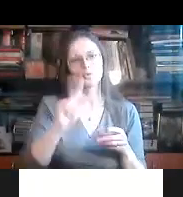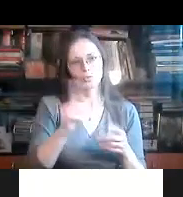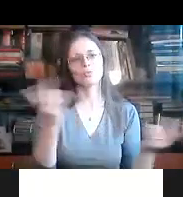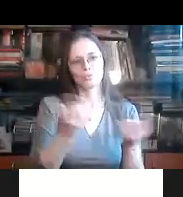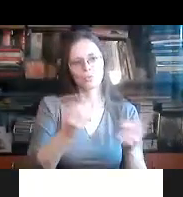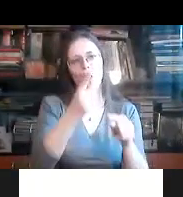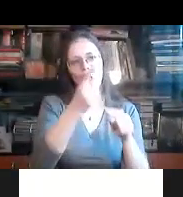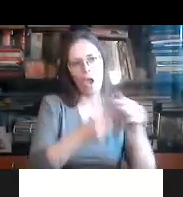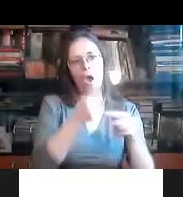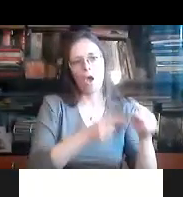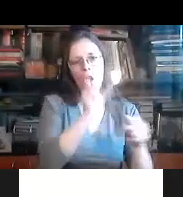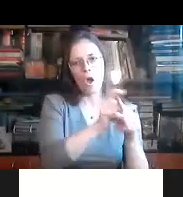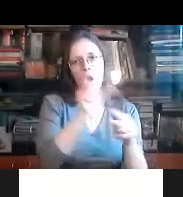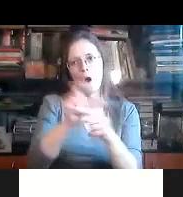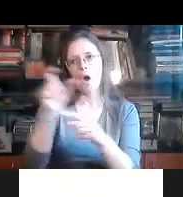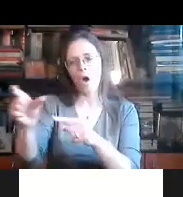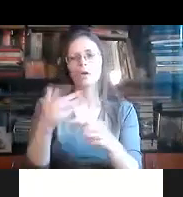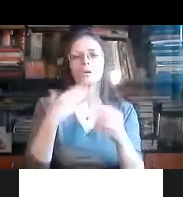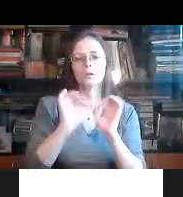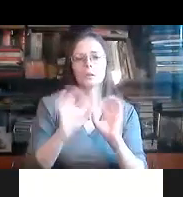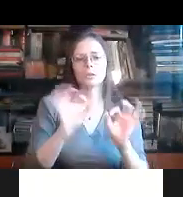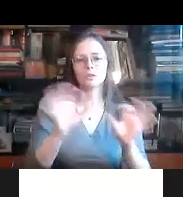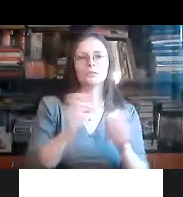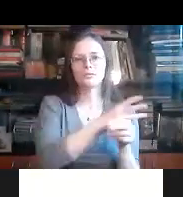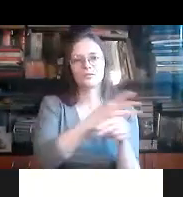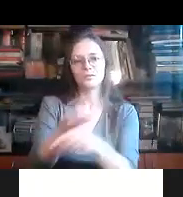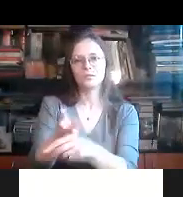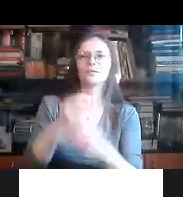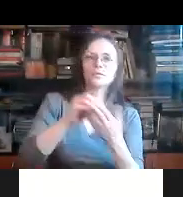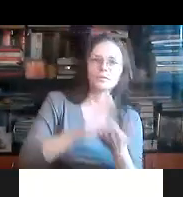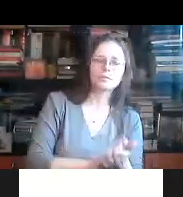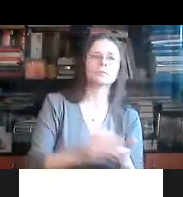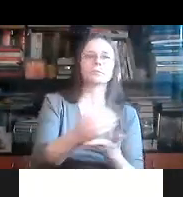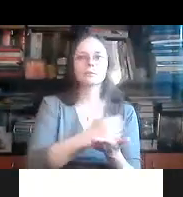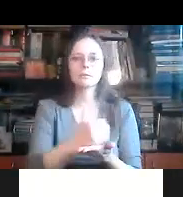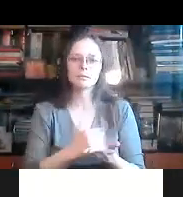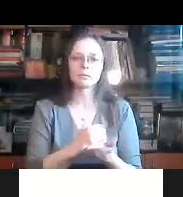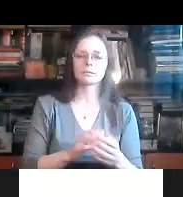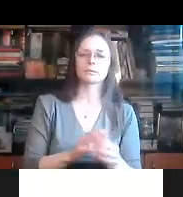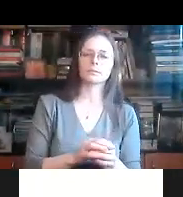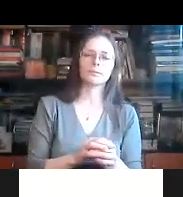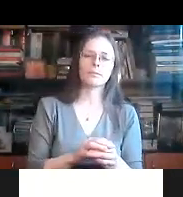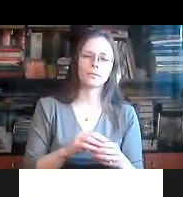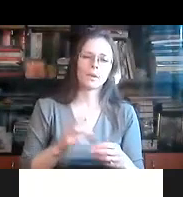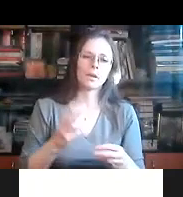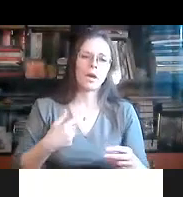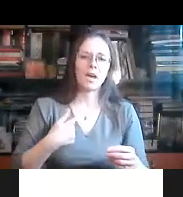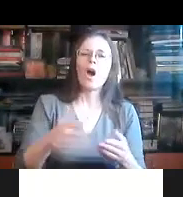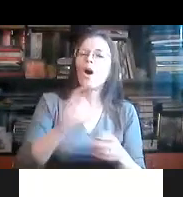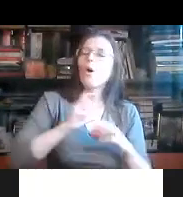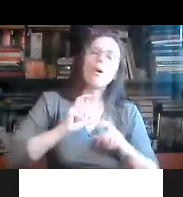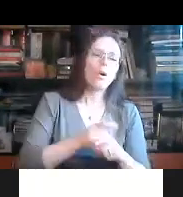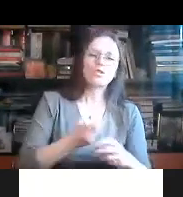я переживаю в данный момент, потому что очень активно я собираюсь действовать. 1 октября у меня уже специалисты